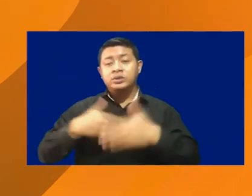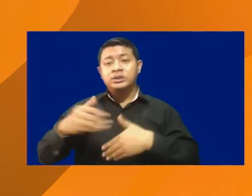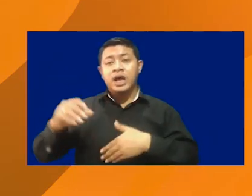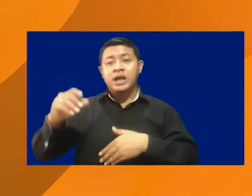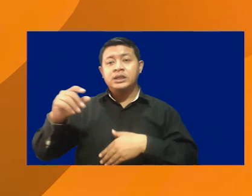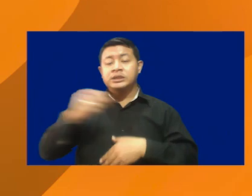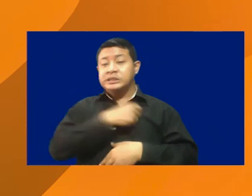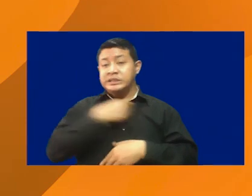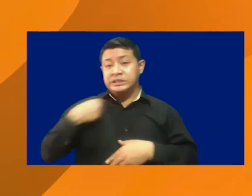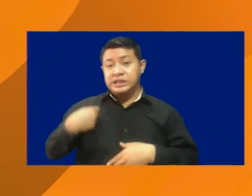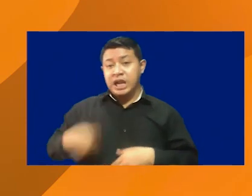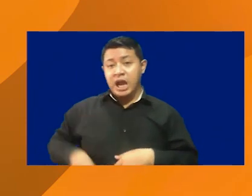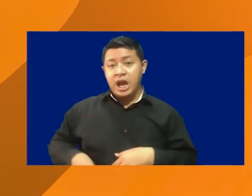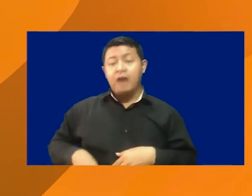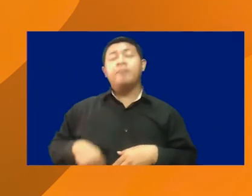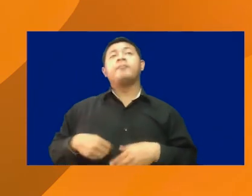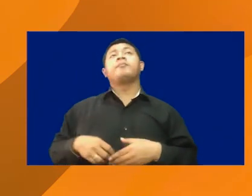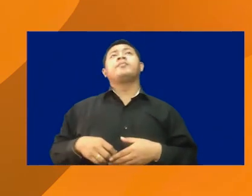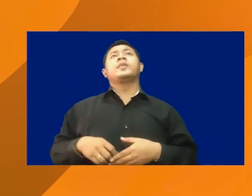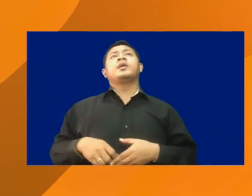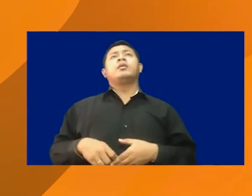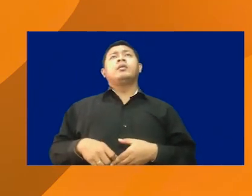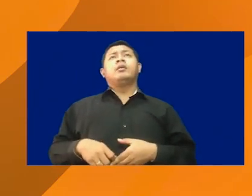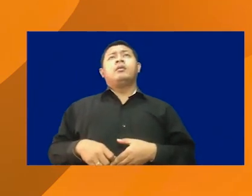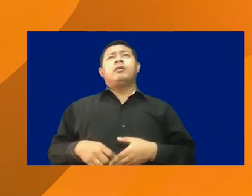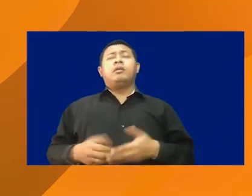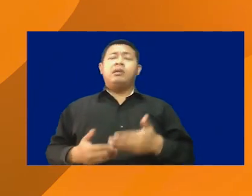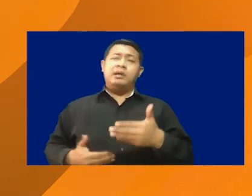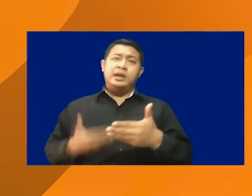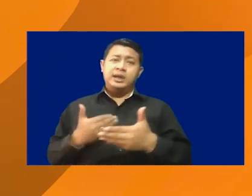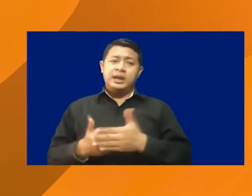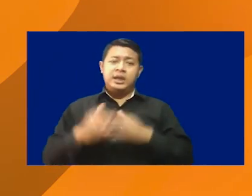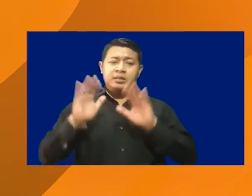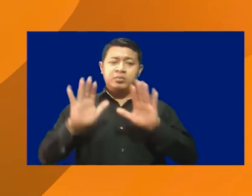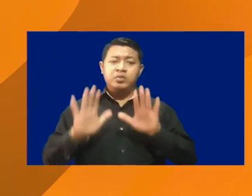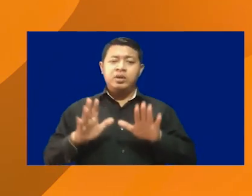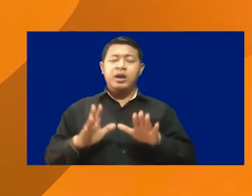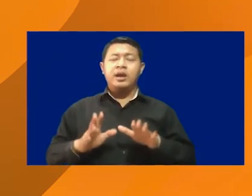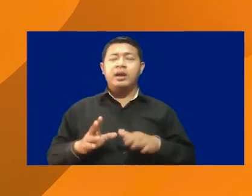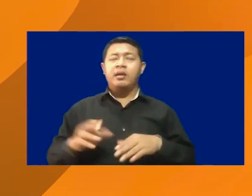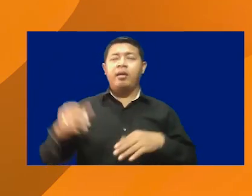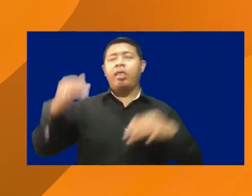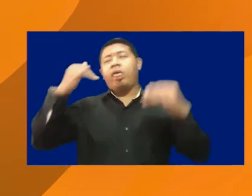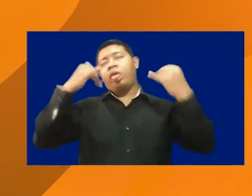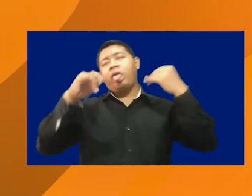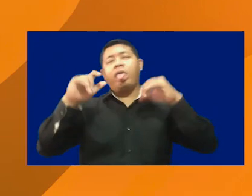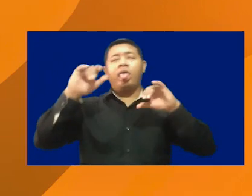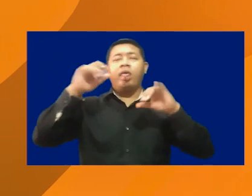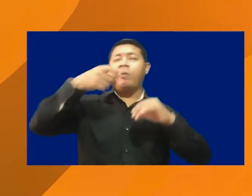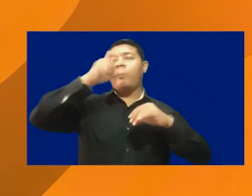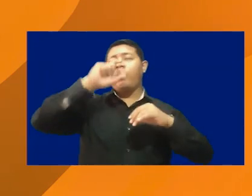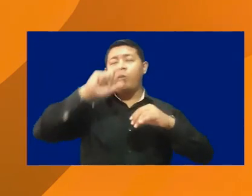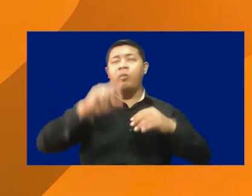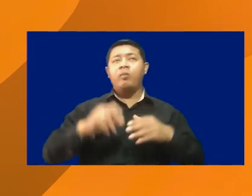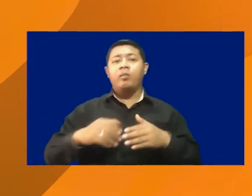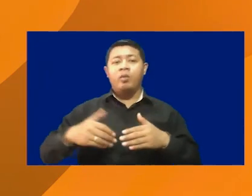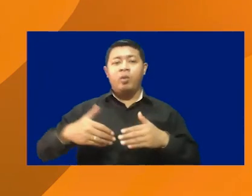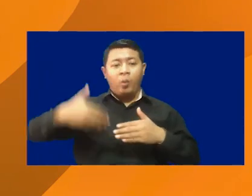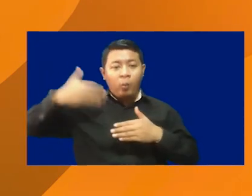itu adalah kantor perusahaan asing China, di mana memang dekat dengan budaya seperti